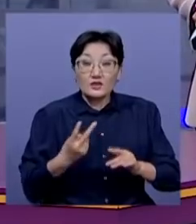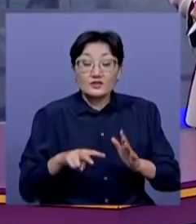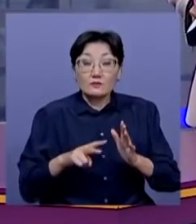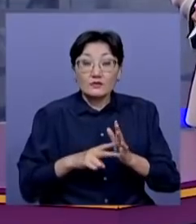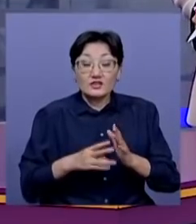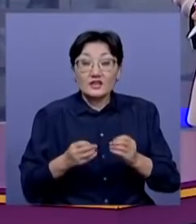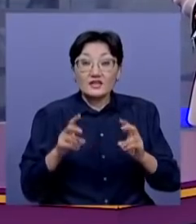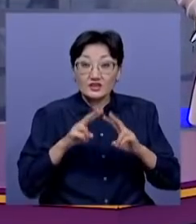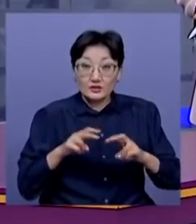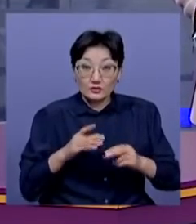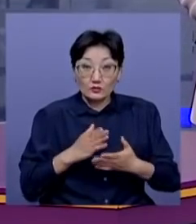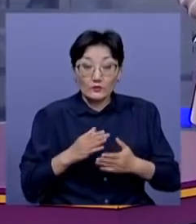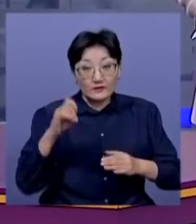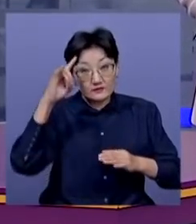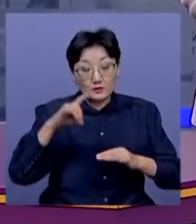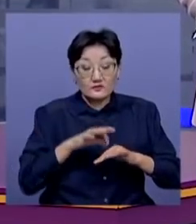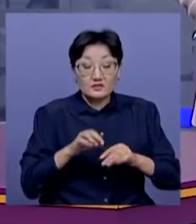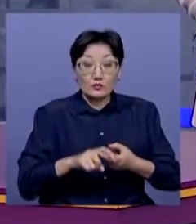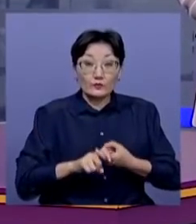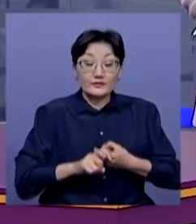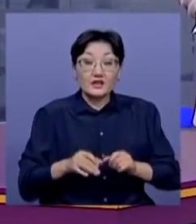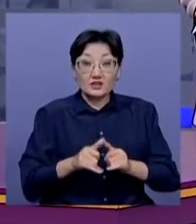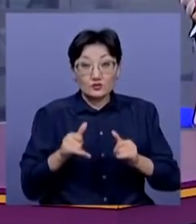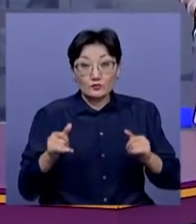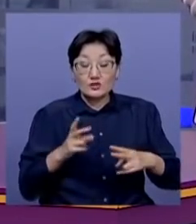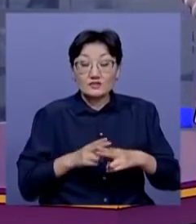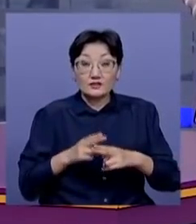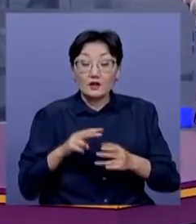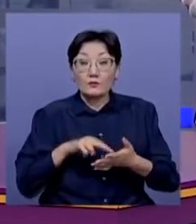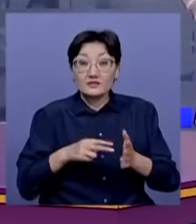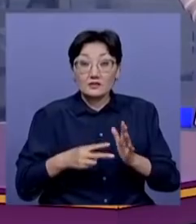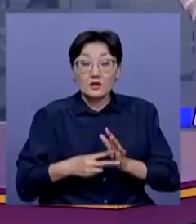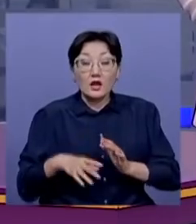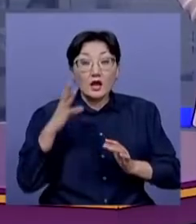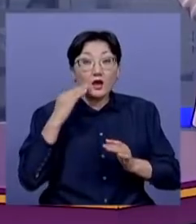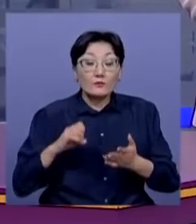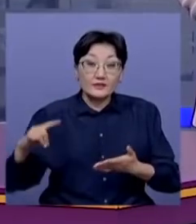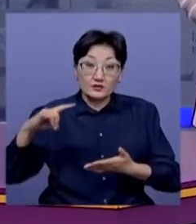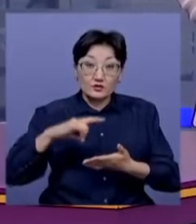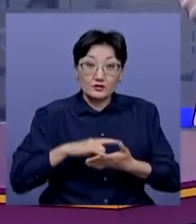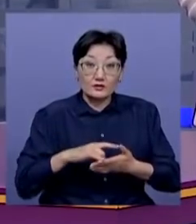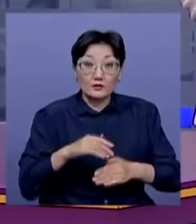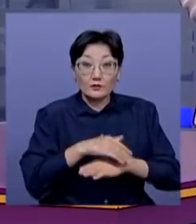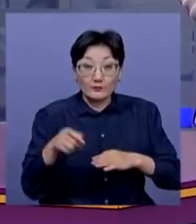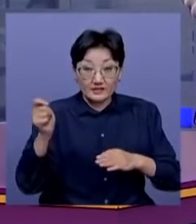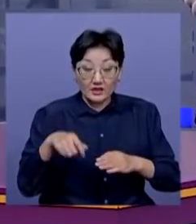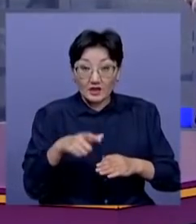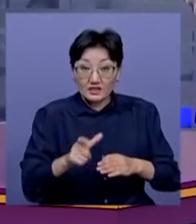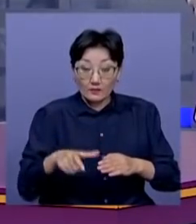әлі зерттелуде. Елімізде коронавирус инфекциясының таралуына жол бермеу мақсатында Алматы әуежайында шет мемлекеттен